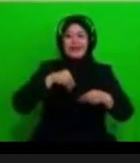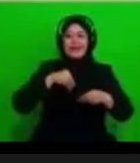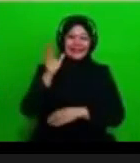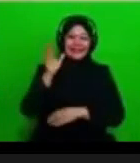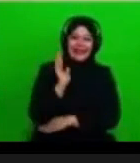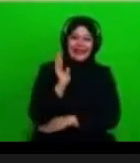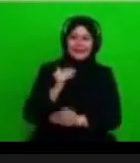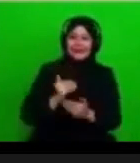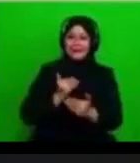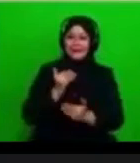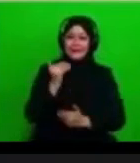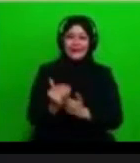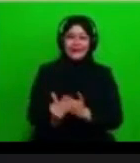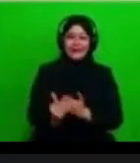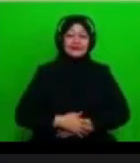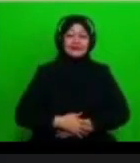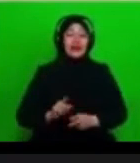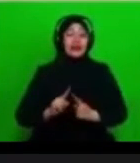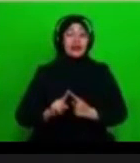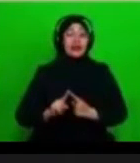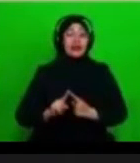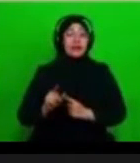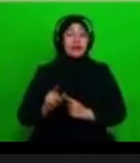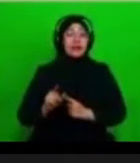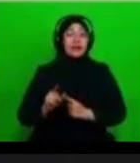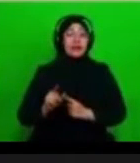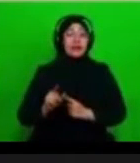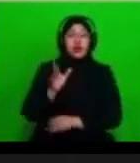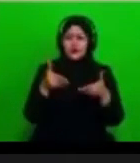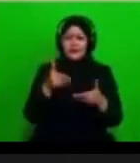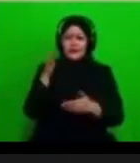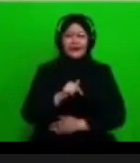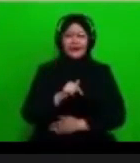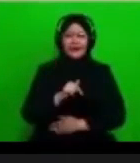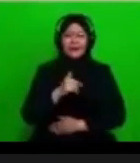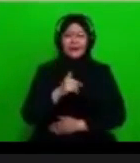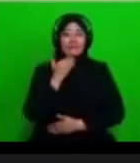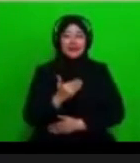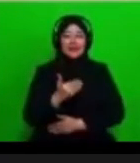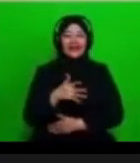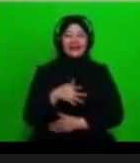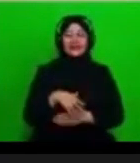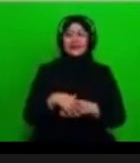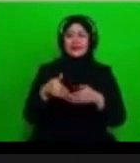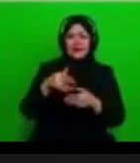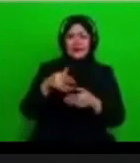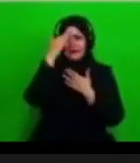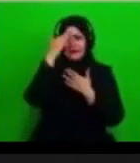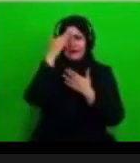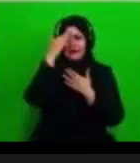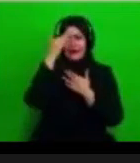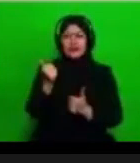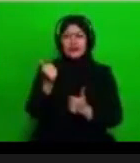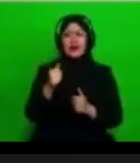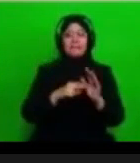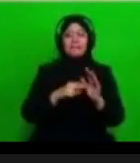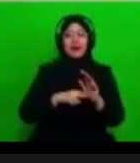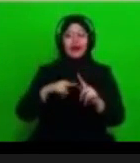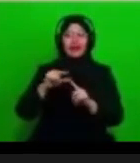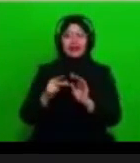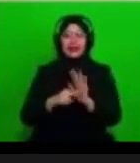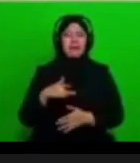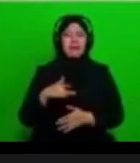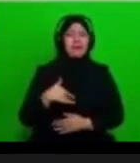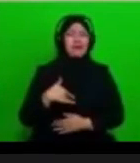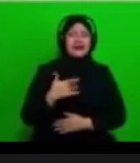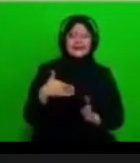berikutnya. Betul nih. Tapi karena sumber kita spesial hari ini, biasanya spesialis pantun ya, Tajana. Jadi kita tertantang